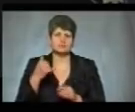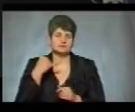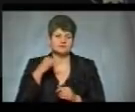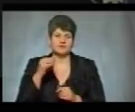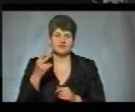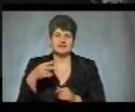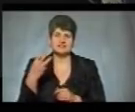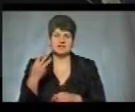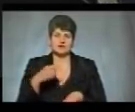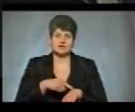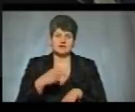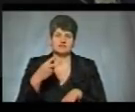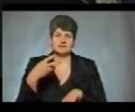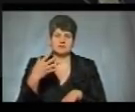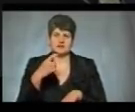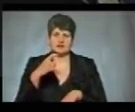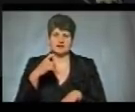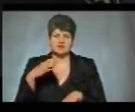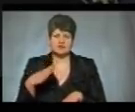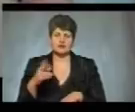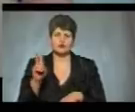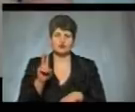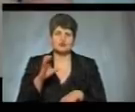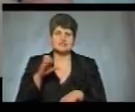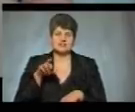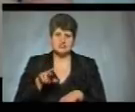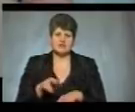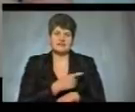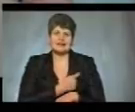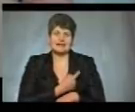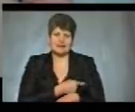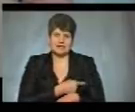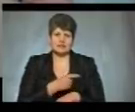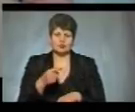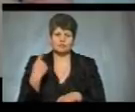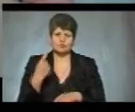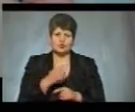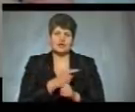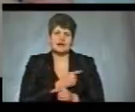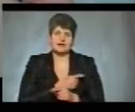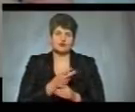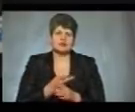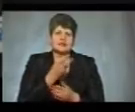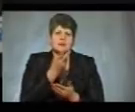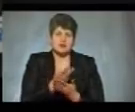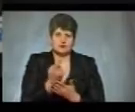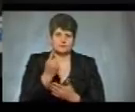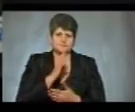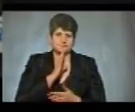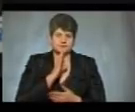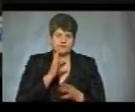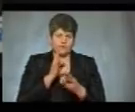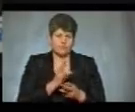23 годині 25 хвилин 2 січня від лікаря Тернопільської обласної лікарні, куди направили одну з травмованих.